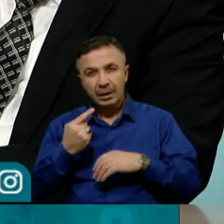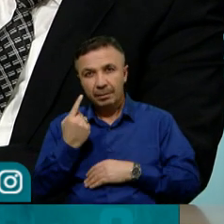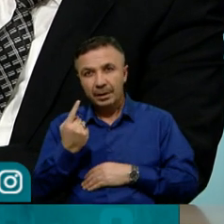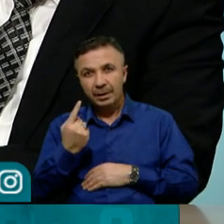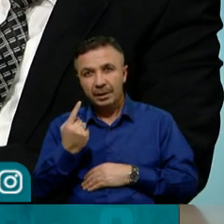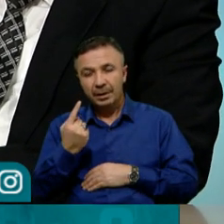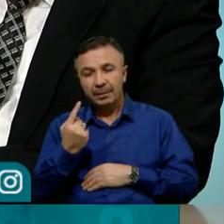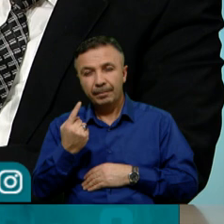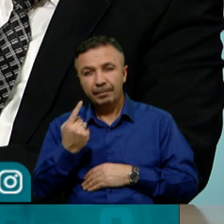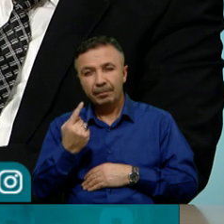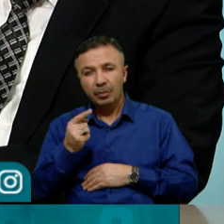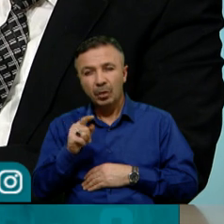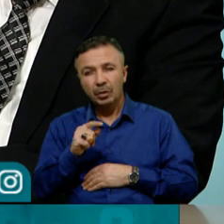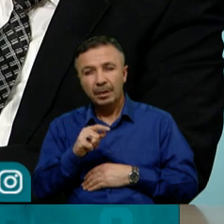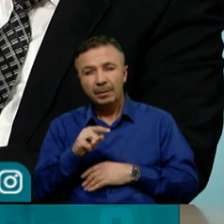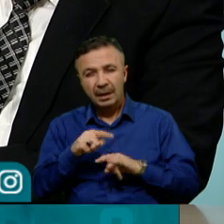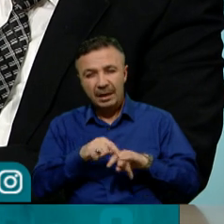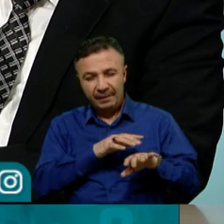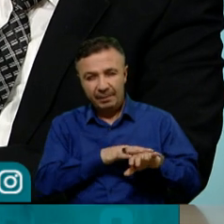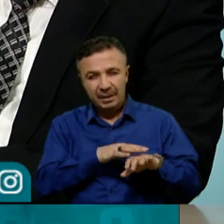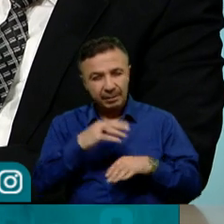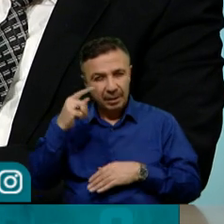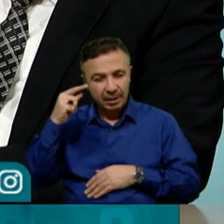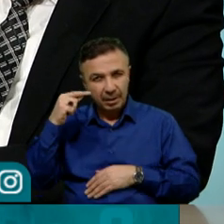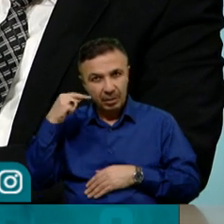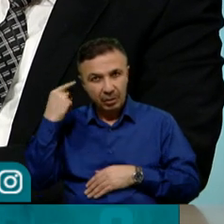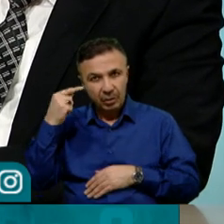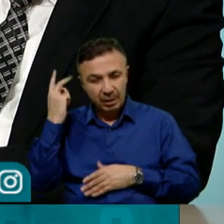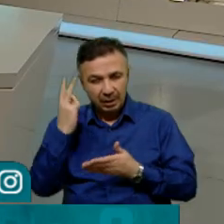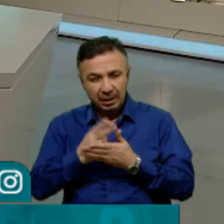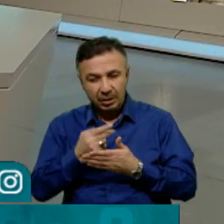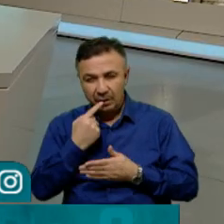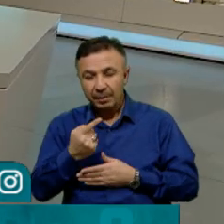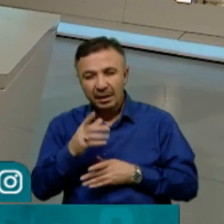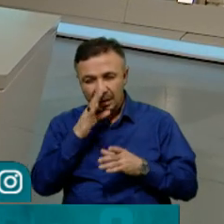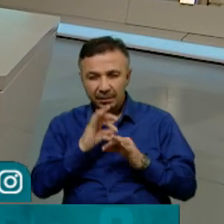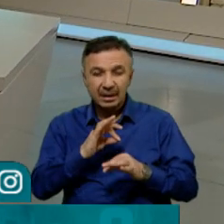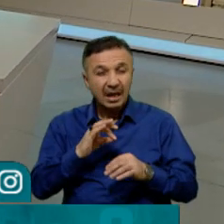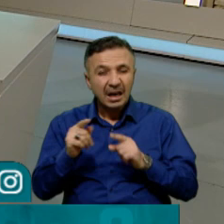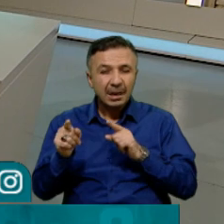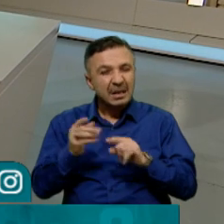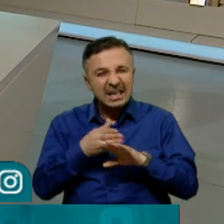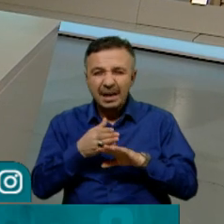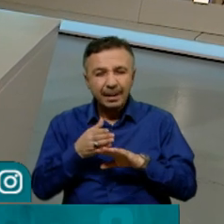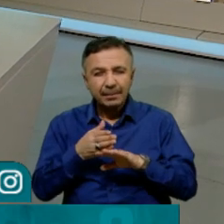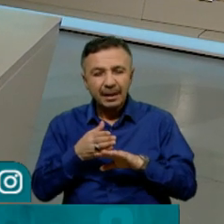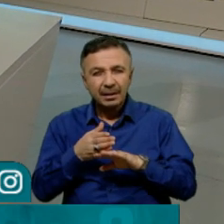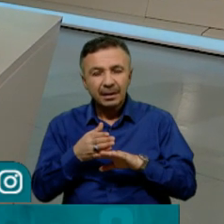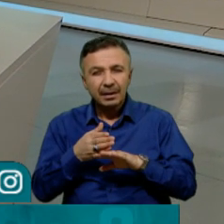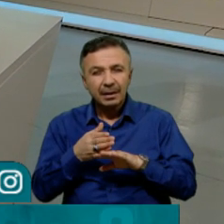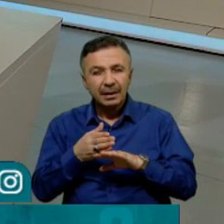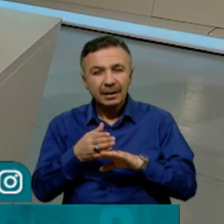tanesidir bu konuda ilk önce Hanefi mezhebinin görüşünü söyleyelim Öykü bir kimse herhangi bir sebepten dolayı Ramazan'da